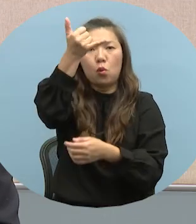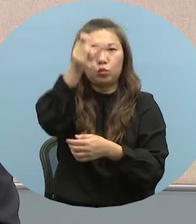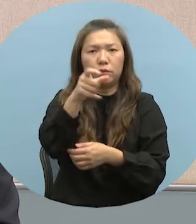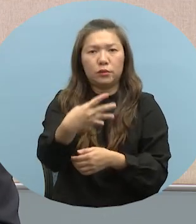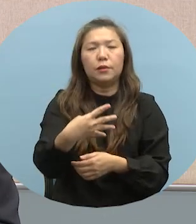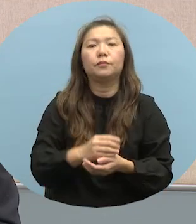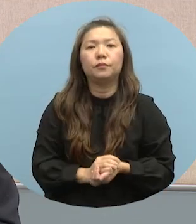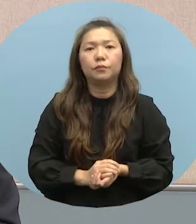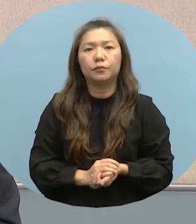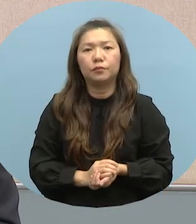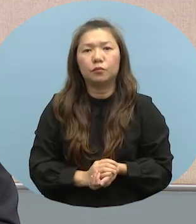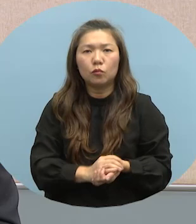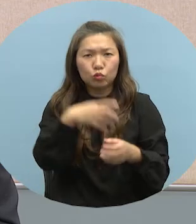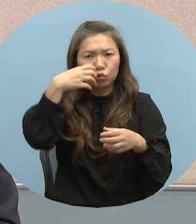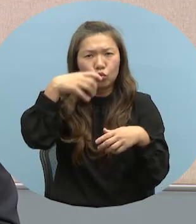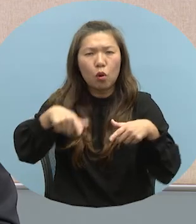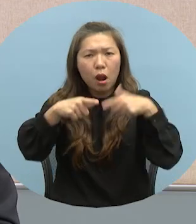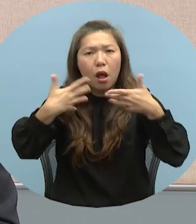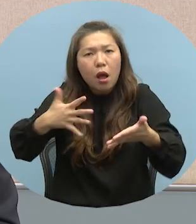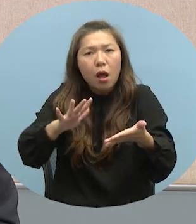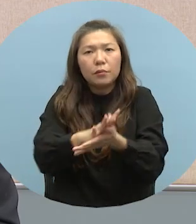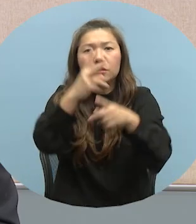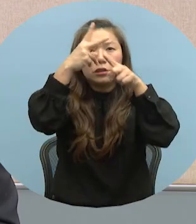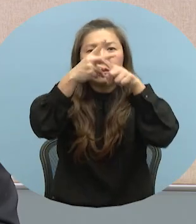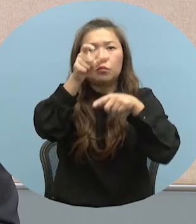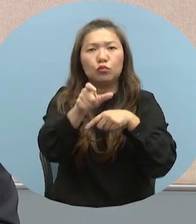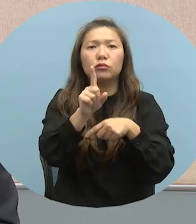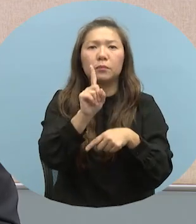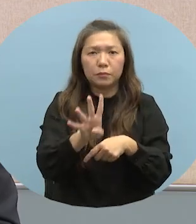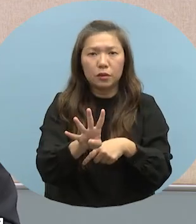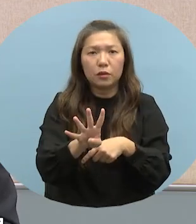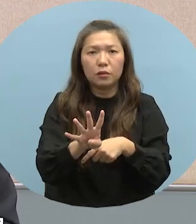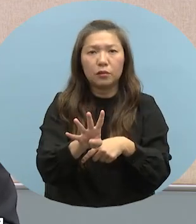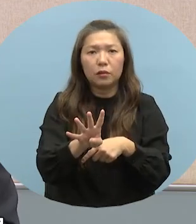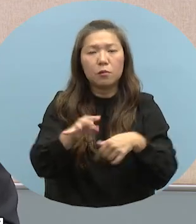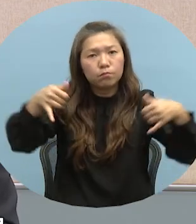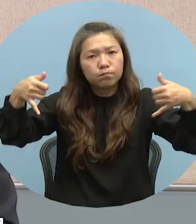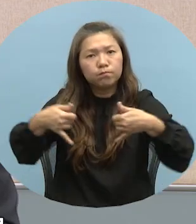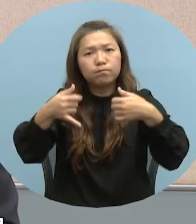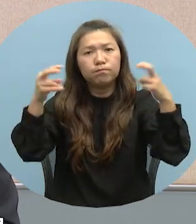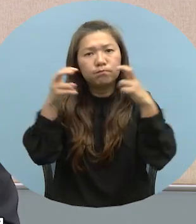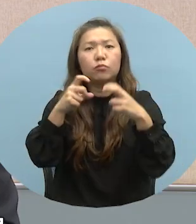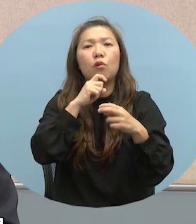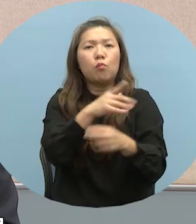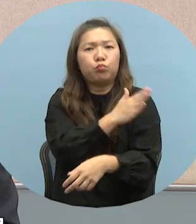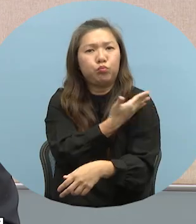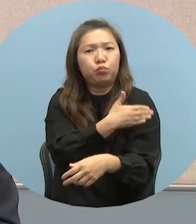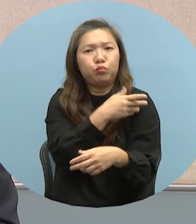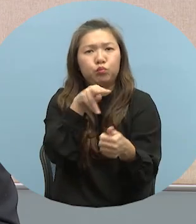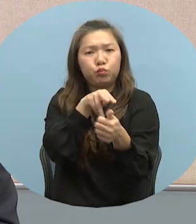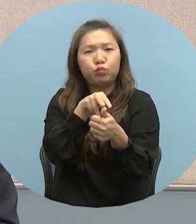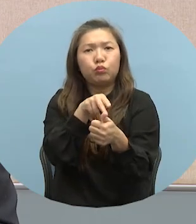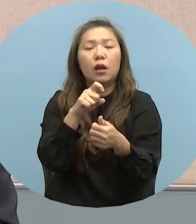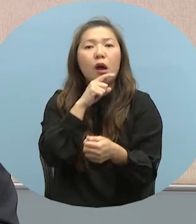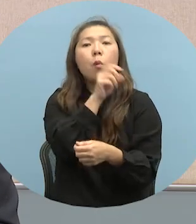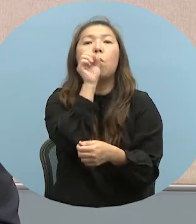2024年6月4日嘅。嗱，鍾漢林佢喺今年嘅12月14日咧面見我哋嘅監管人員咧期間咧，通